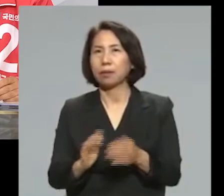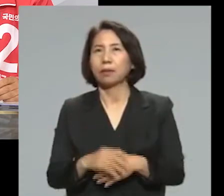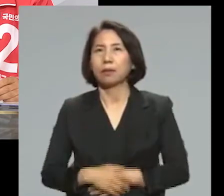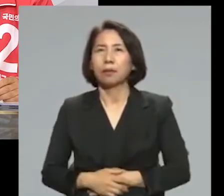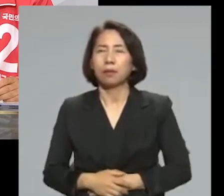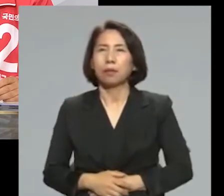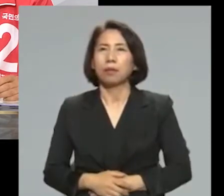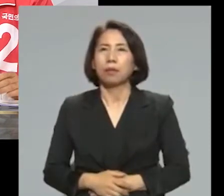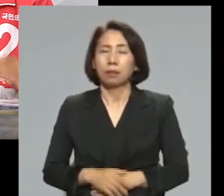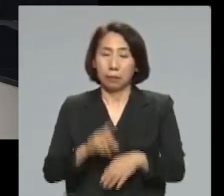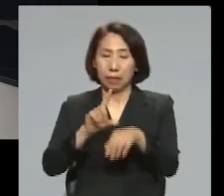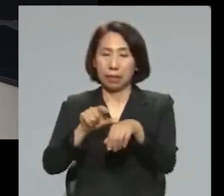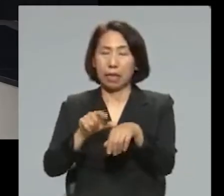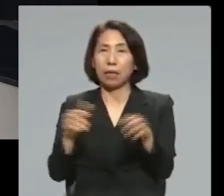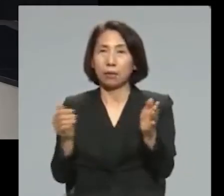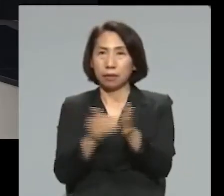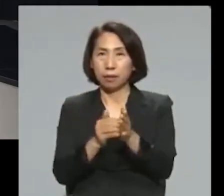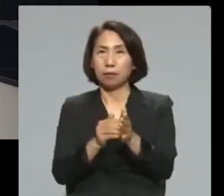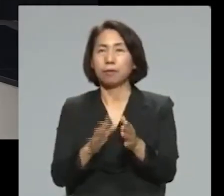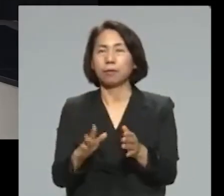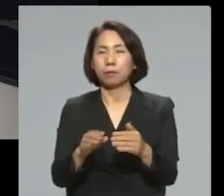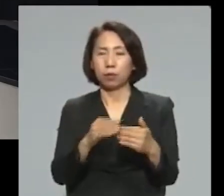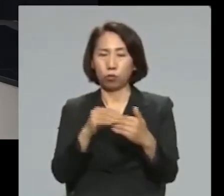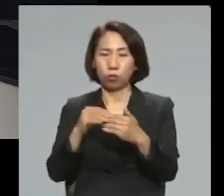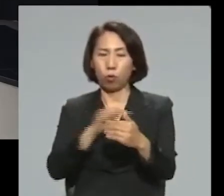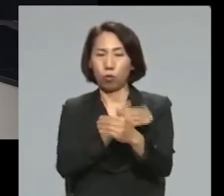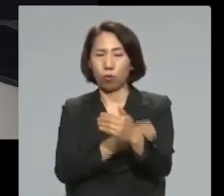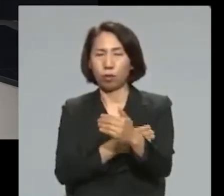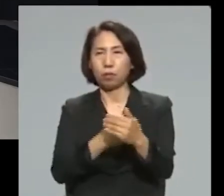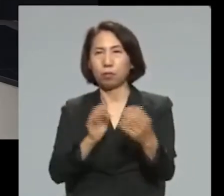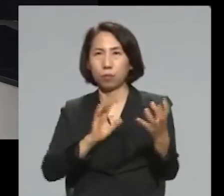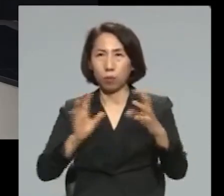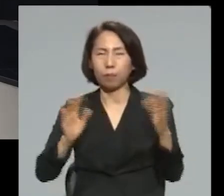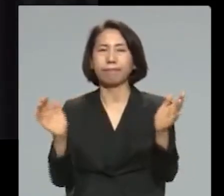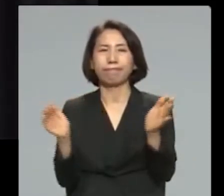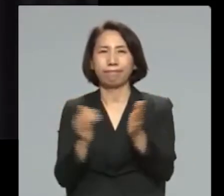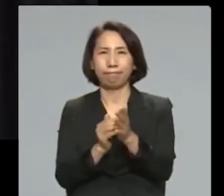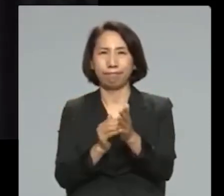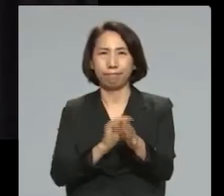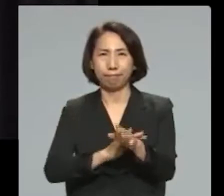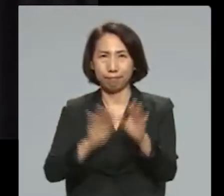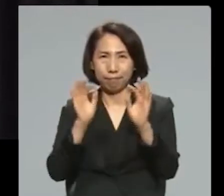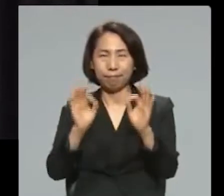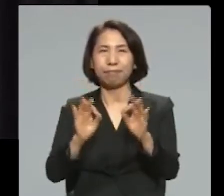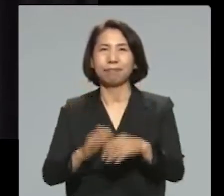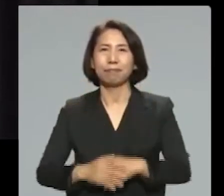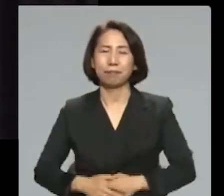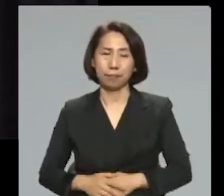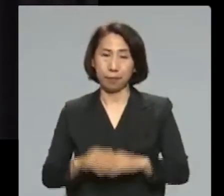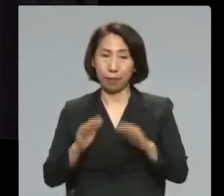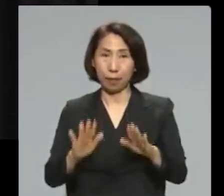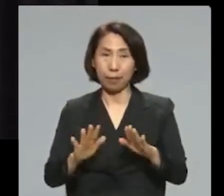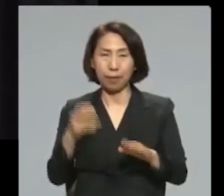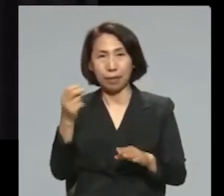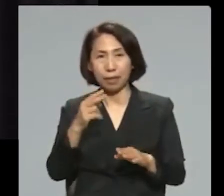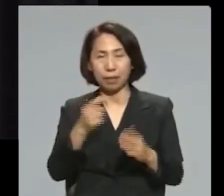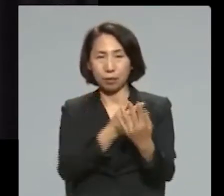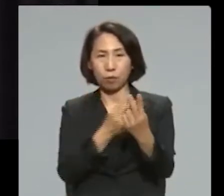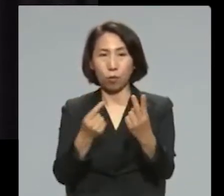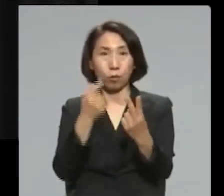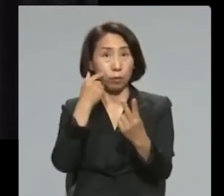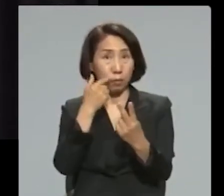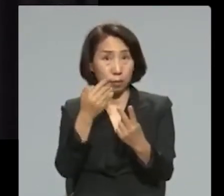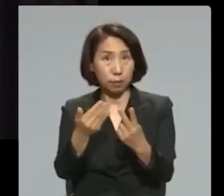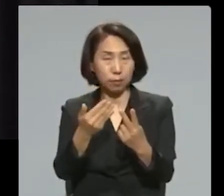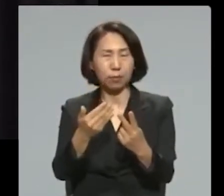네, 시간이 다 됐습니다. 네, 주도권 토론 잘 들었습니다. 네, 이번에는 다시 공통